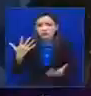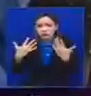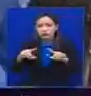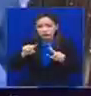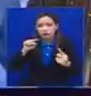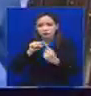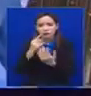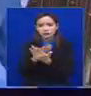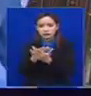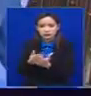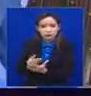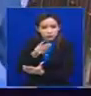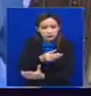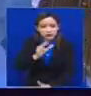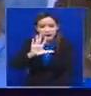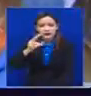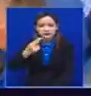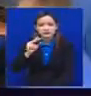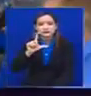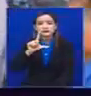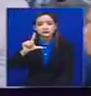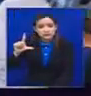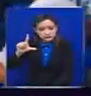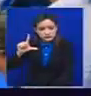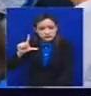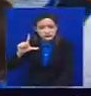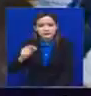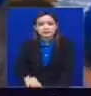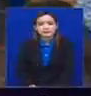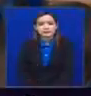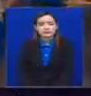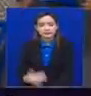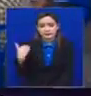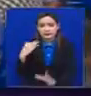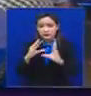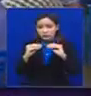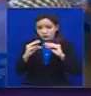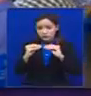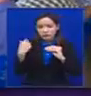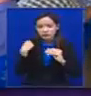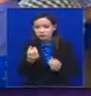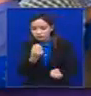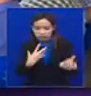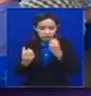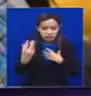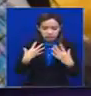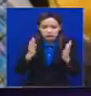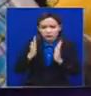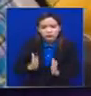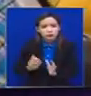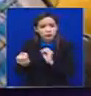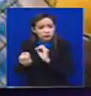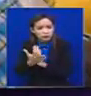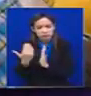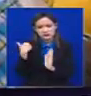งทุนกว่า 50,000 ล้านบาทมีประชาชนได้รับผลกระทบเป็นจำนวนมากแต่มีการประชุมเพื่อรับฟังความคิดเห็นจากผู้มีส่วนได้ส่วนเสียเพียง